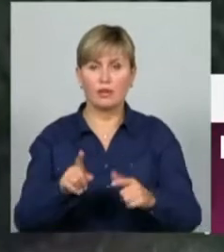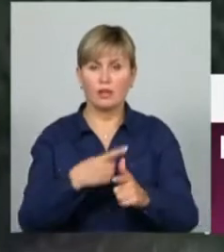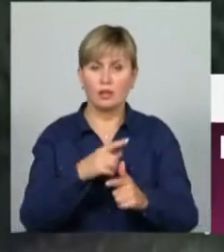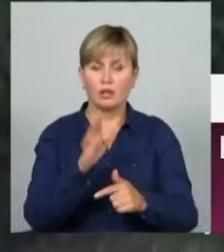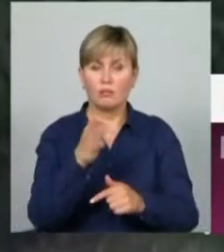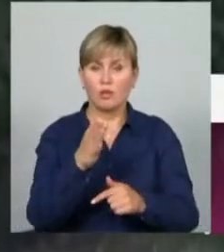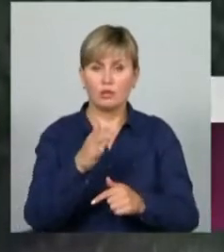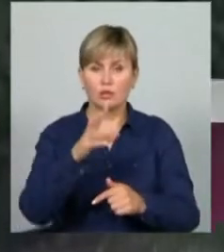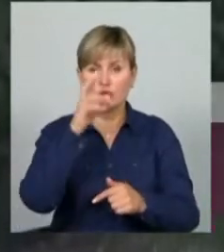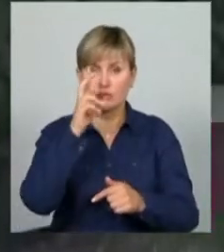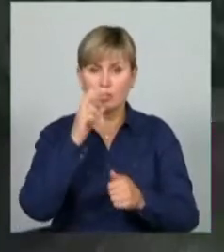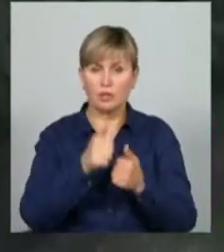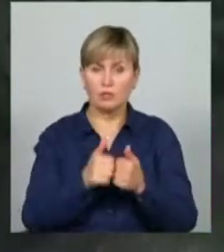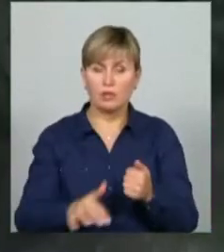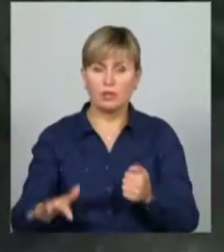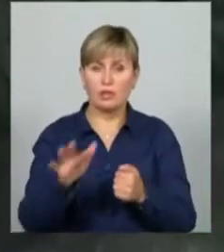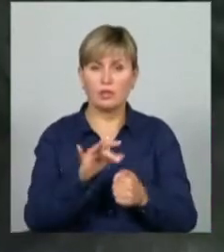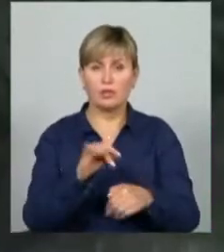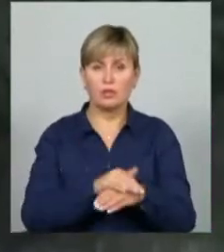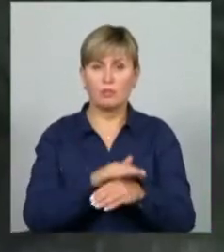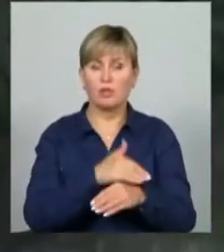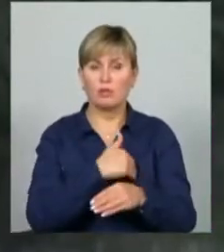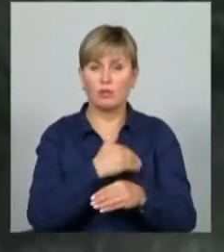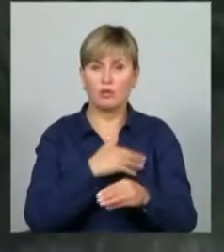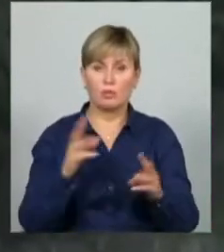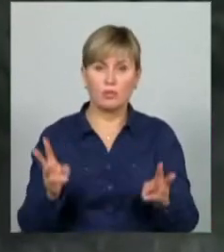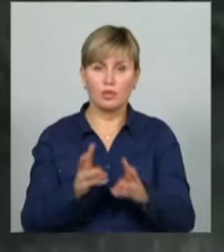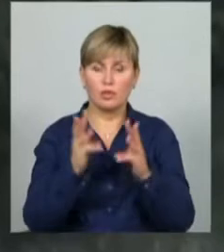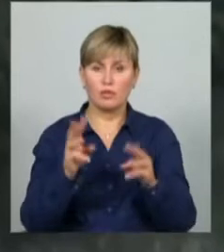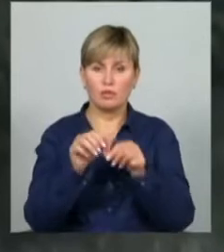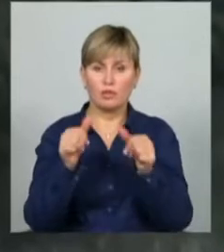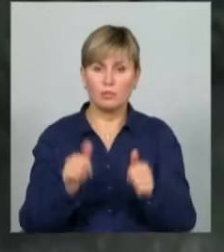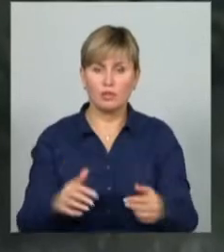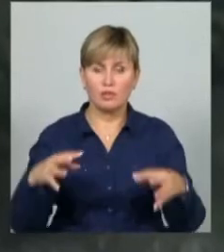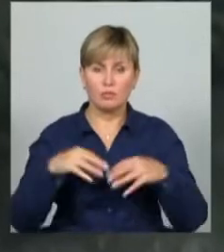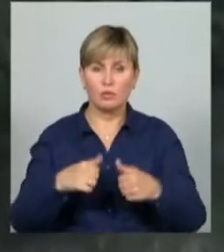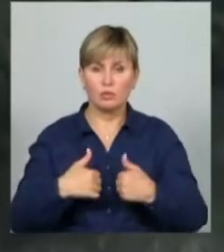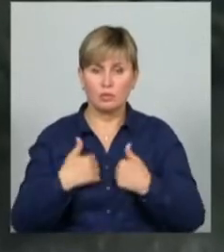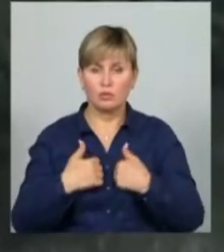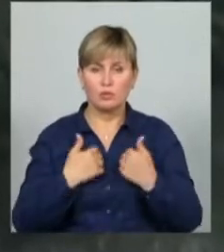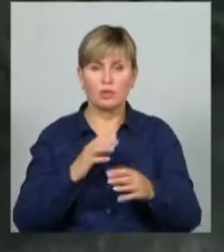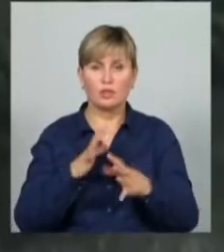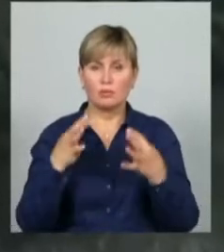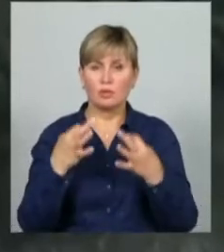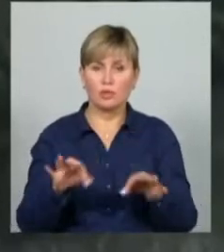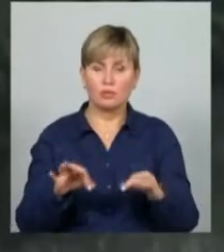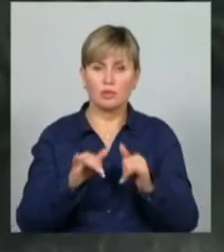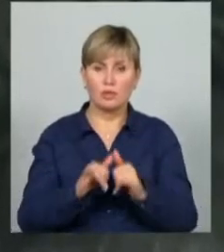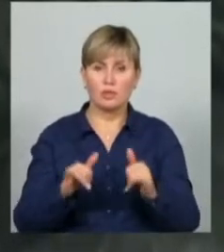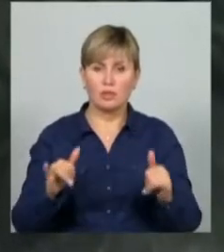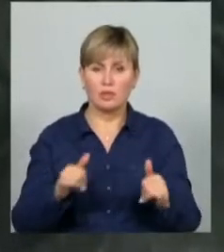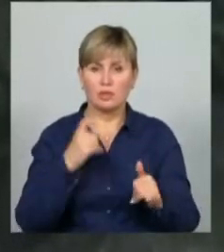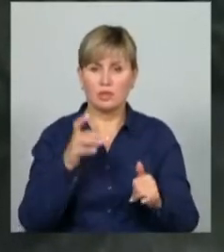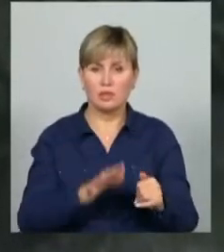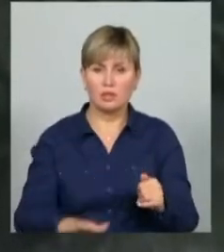Балхашского государственного природного резервата и добровольных пожарных формирований. Совместными усилиями не было допущено распространение огня на крестьянское